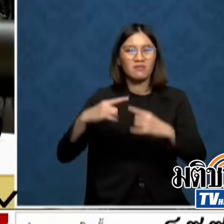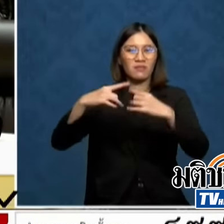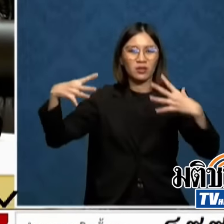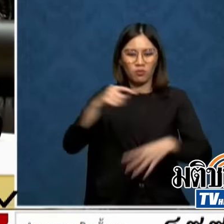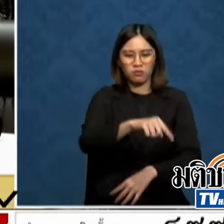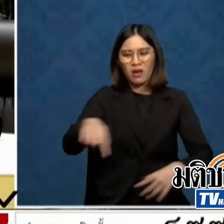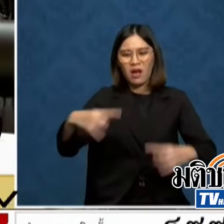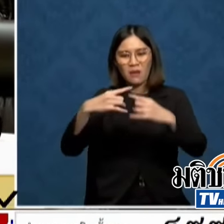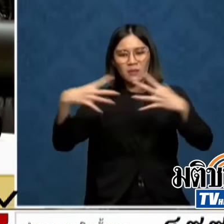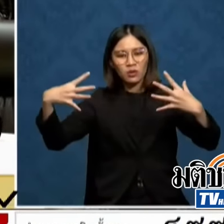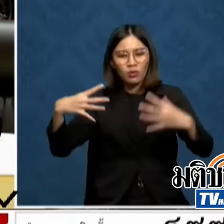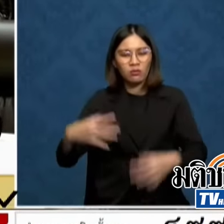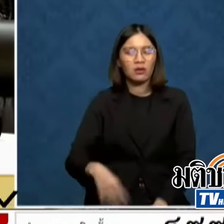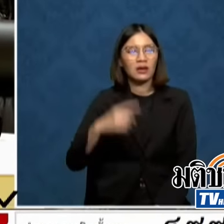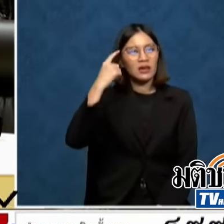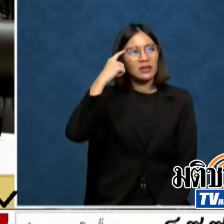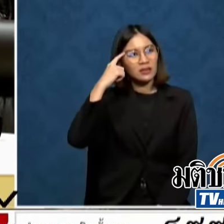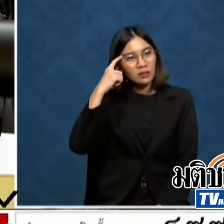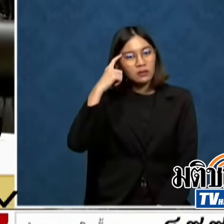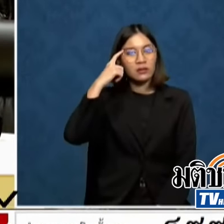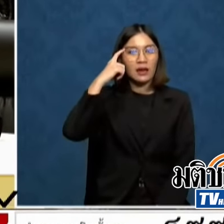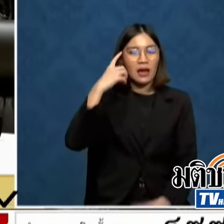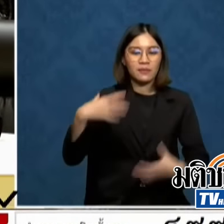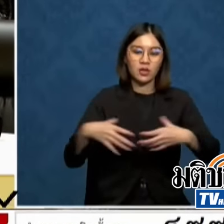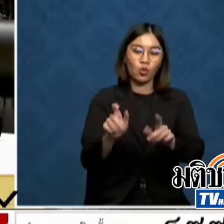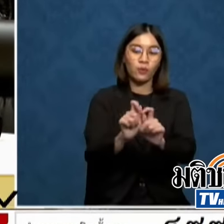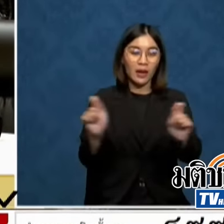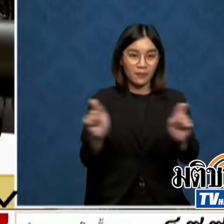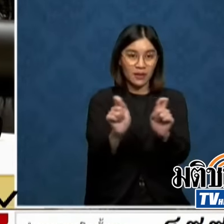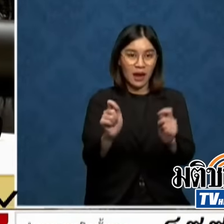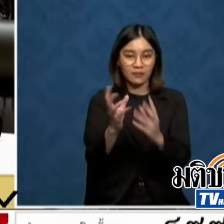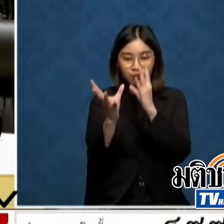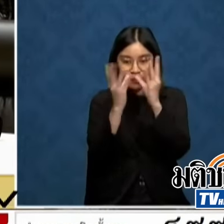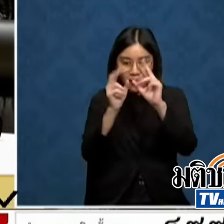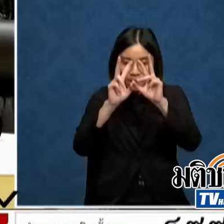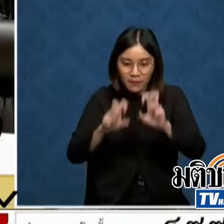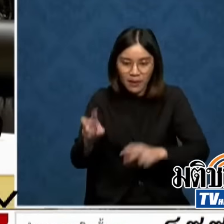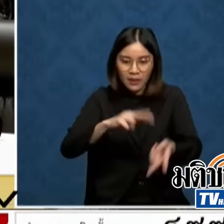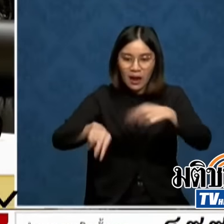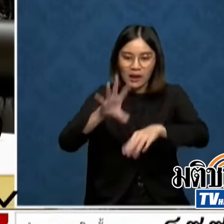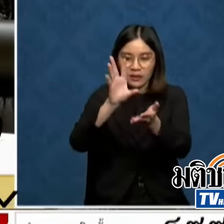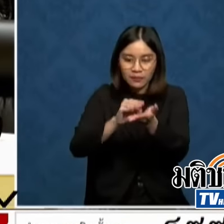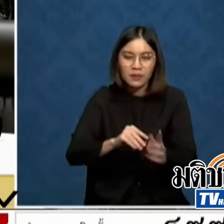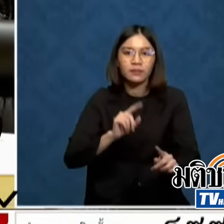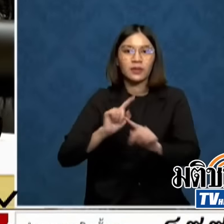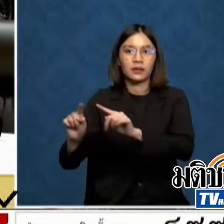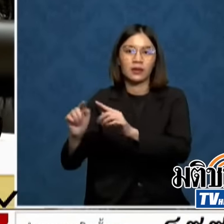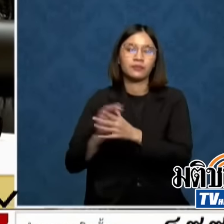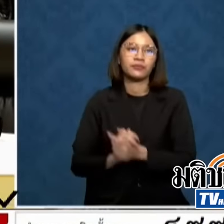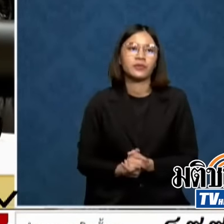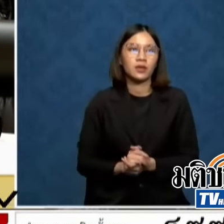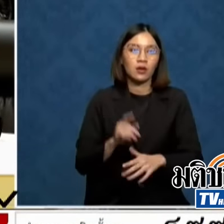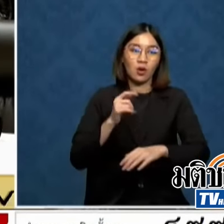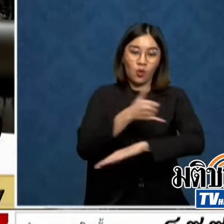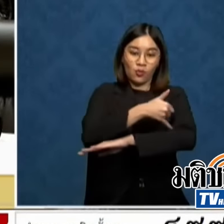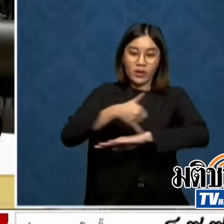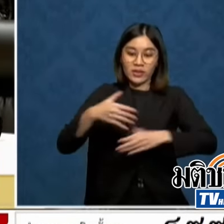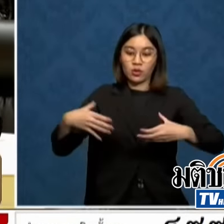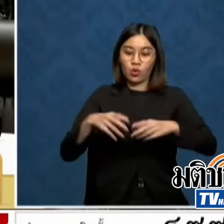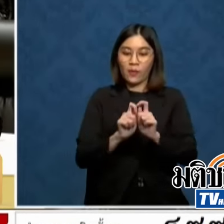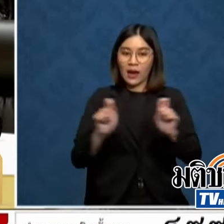งกันก็เลยเป็นที่ไปที่มาของการตั้งอนุกรรมาธิการในการศึกษาหาข้อมูลรายละเอียดเรื่องนี้ก็ใช้เวที